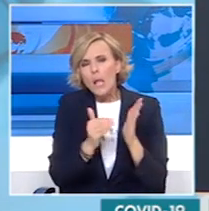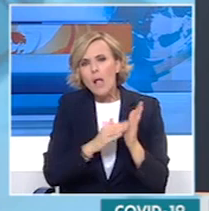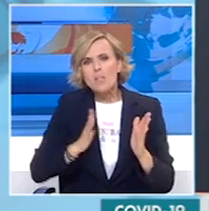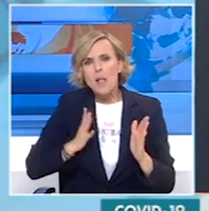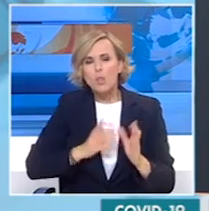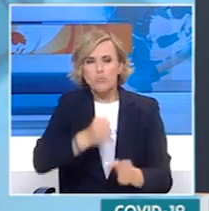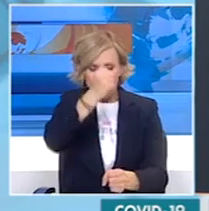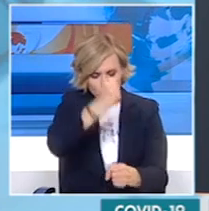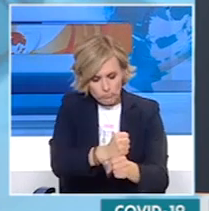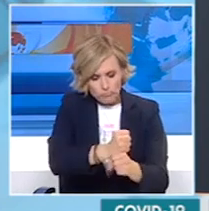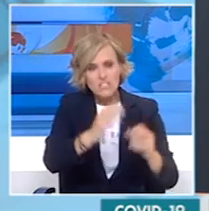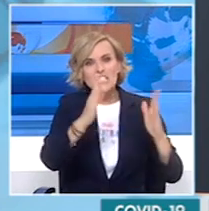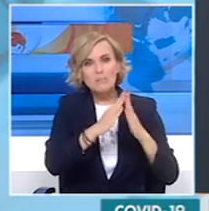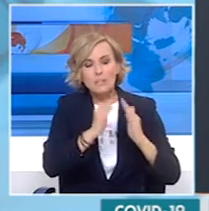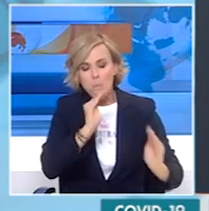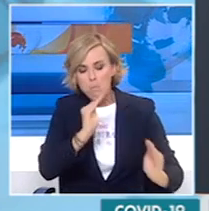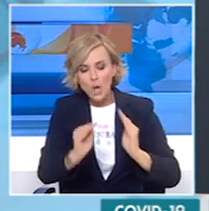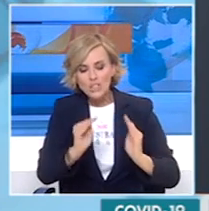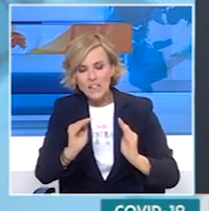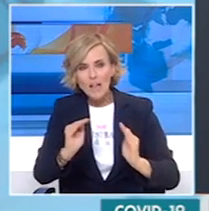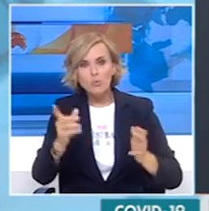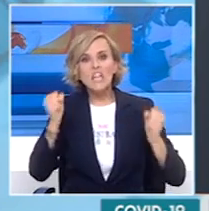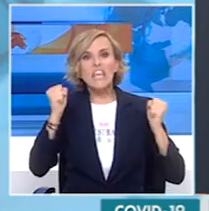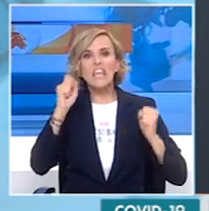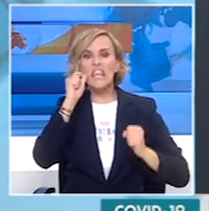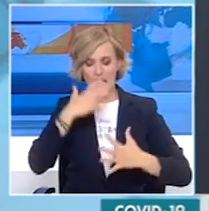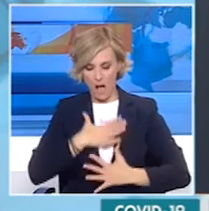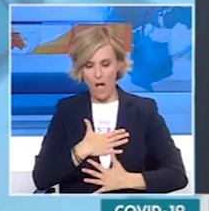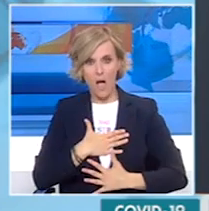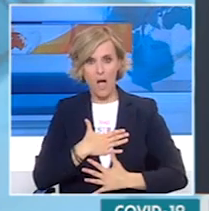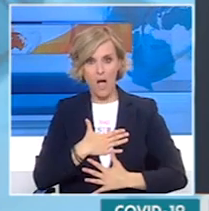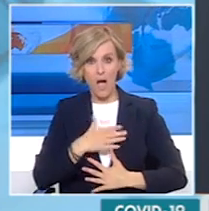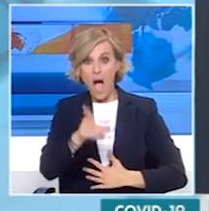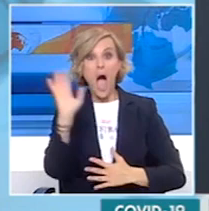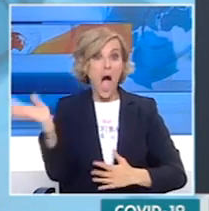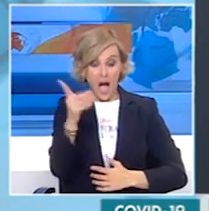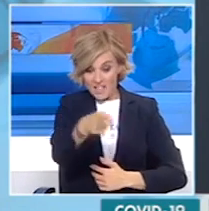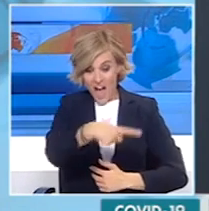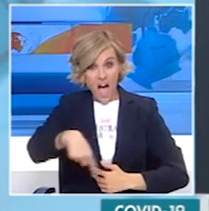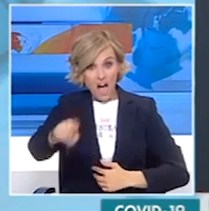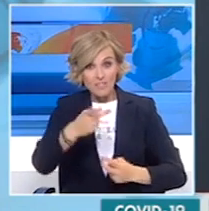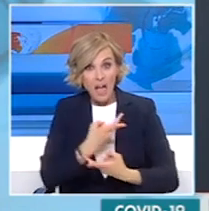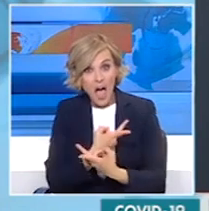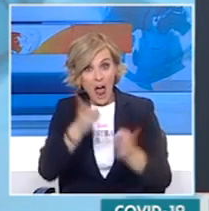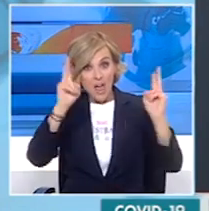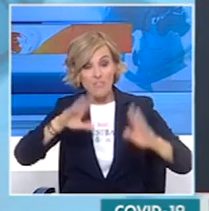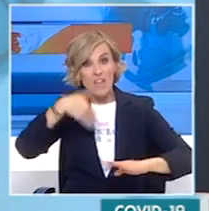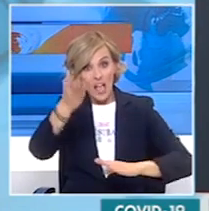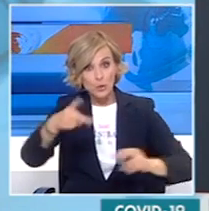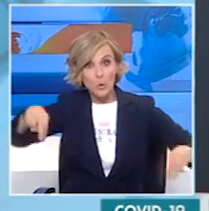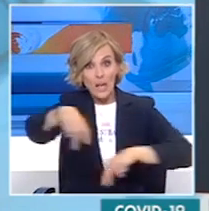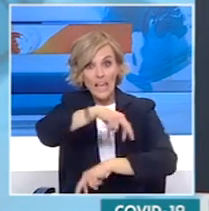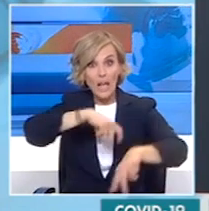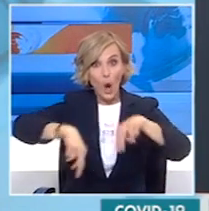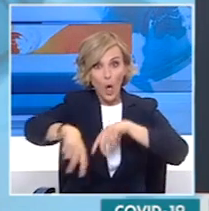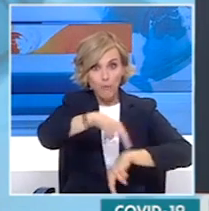ανθρώπους οι οποίοι επιτηρούν την υγεία τους. Αν αυτοί οι άνθρωποι επόαζαν τον ιό και τους αφήναμε ανεξέλεγκτους, θα είχαμε τεράστια